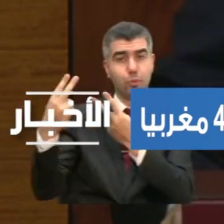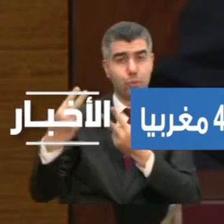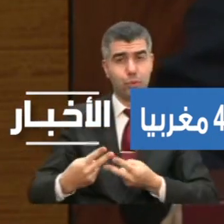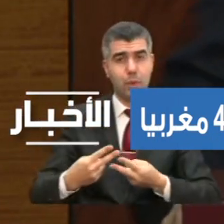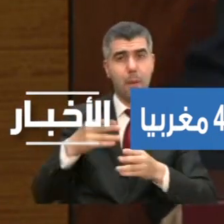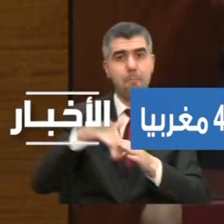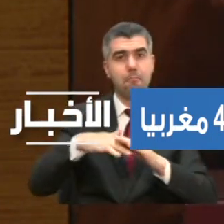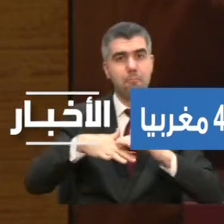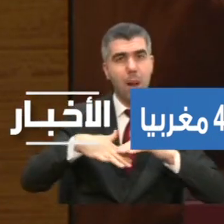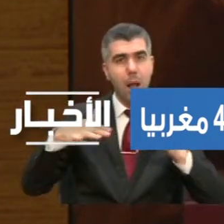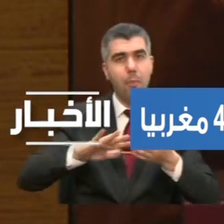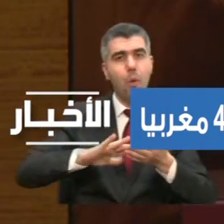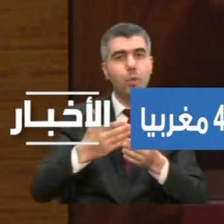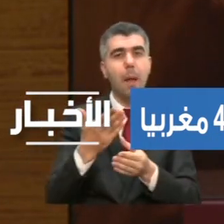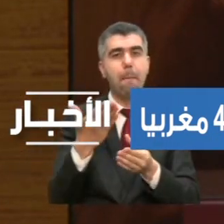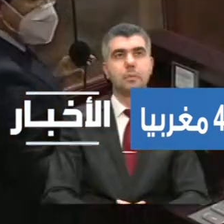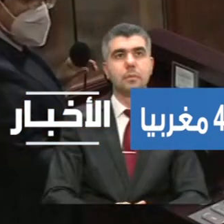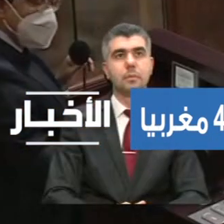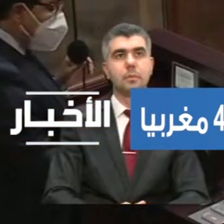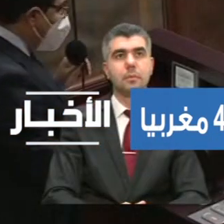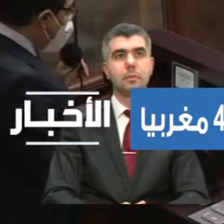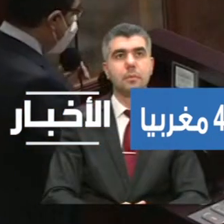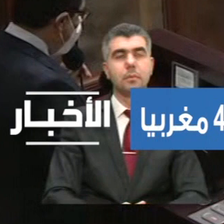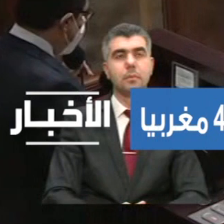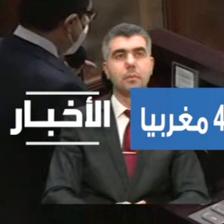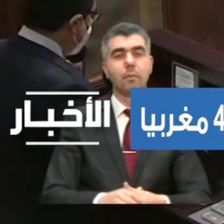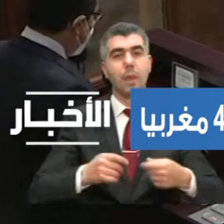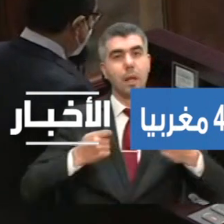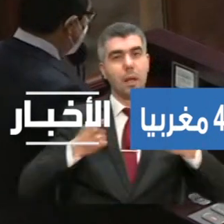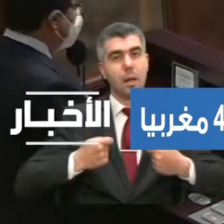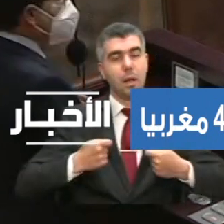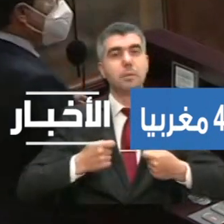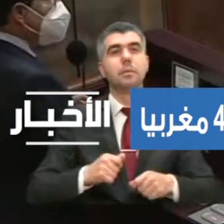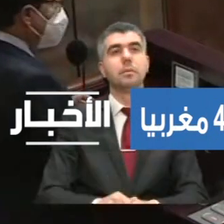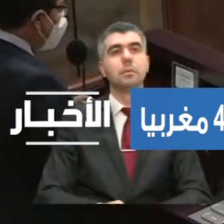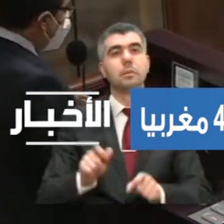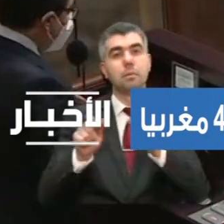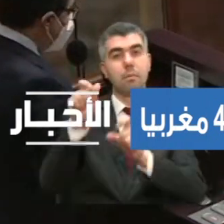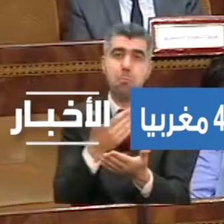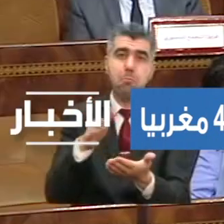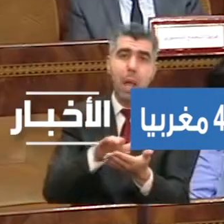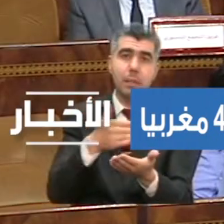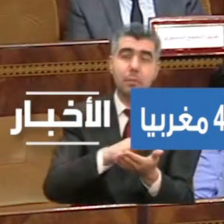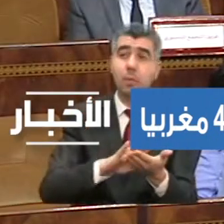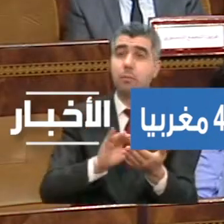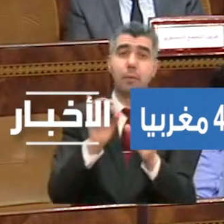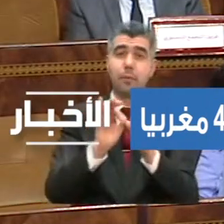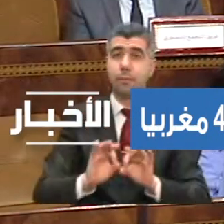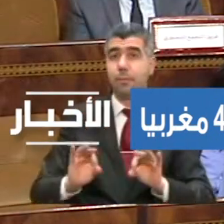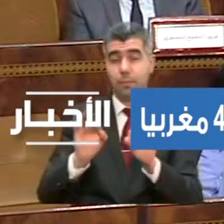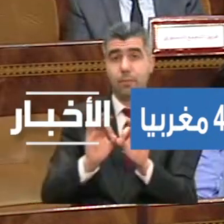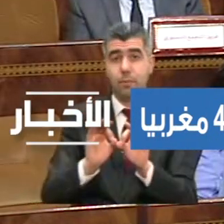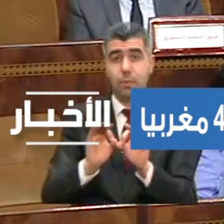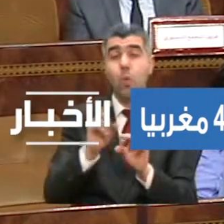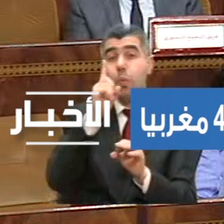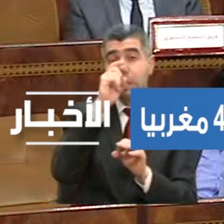طبيعي مرتبط بأربعة أمور تتعلق بفتح الحدود البرية والجوية الدولية للمملكة والإجراءات